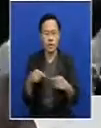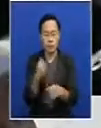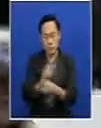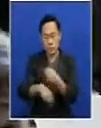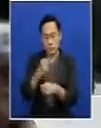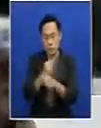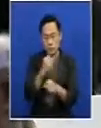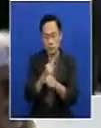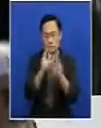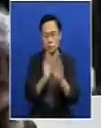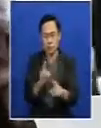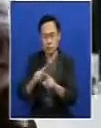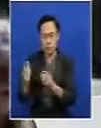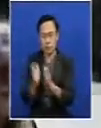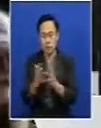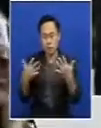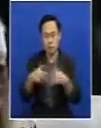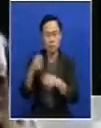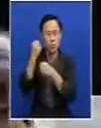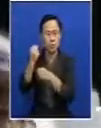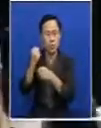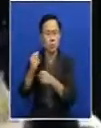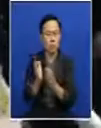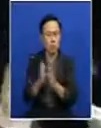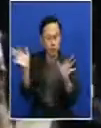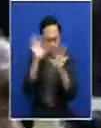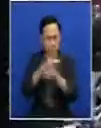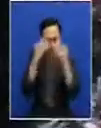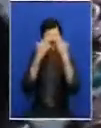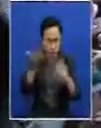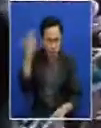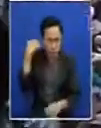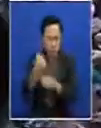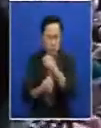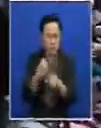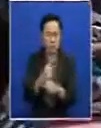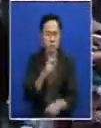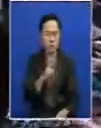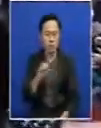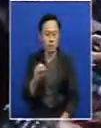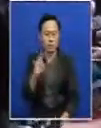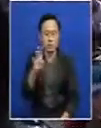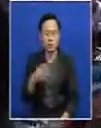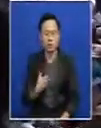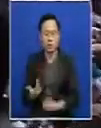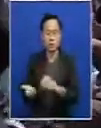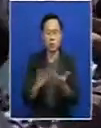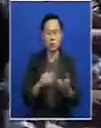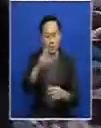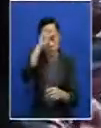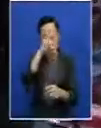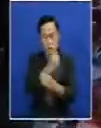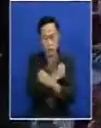Democracy Spring เพื่อเชื่อมโยงกับการประท้วงอาหรับสปริงที่เกิดขึ้นเมื่อปี2554ที่โค่นล้มรัฐบาล